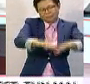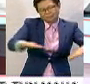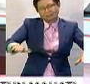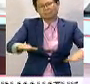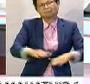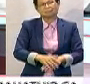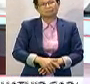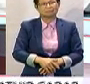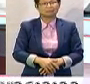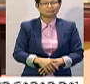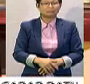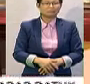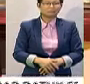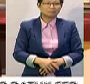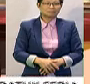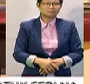kanak-kanak.